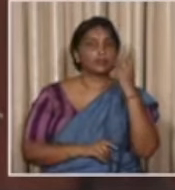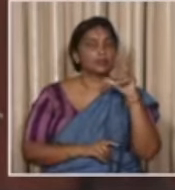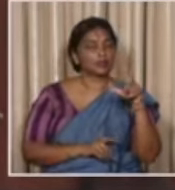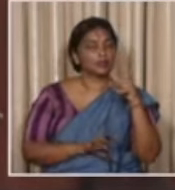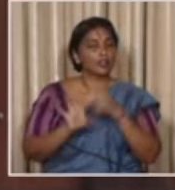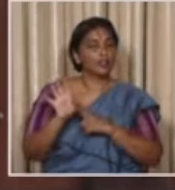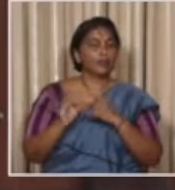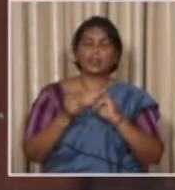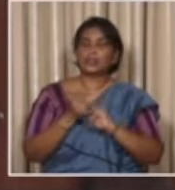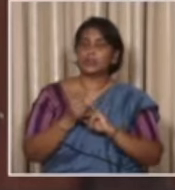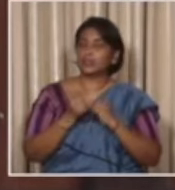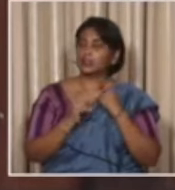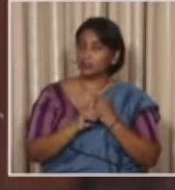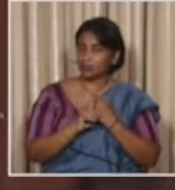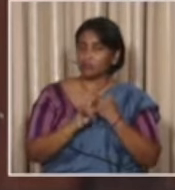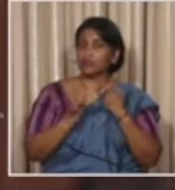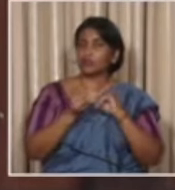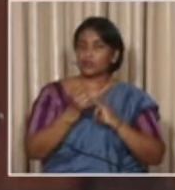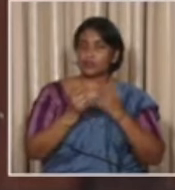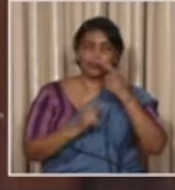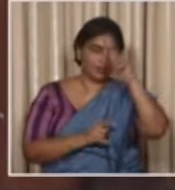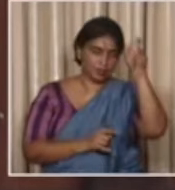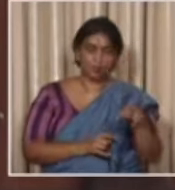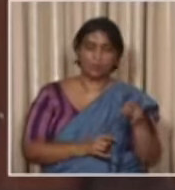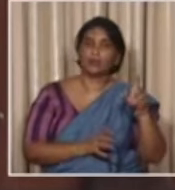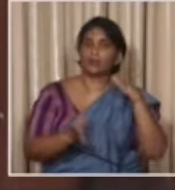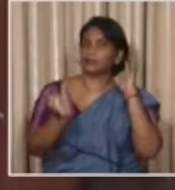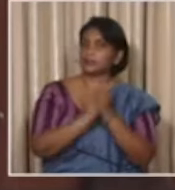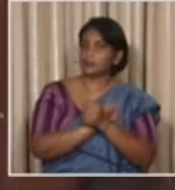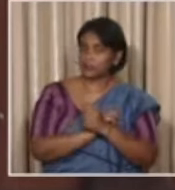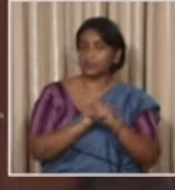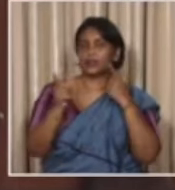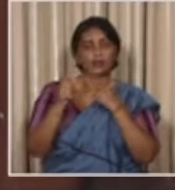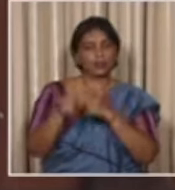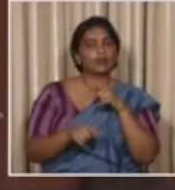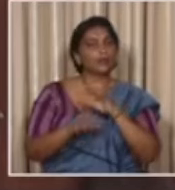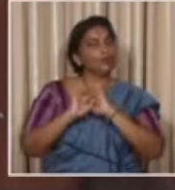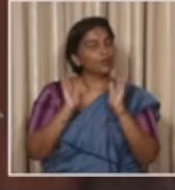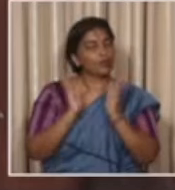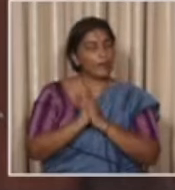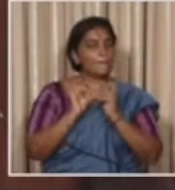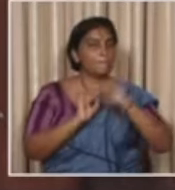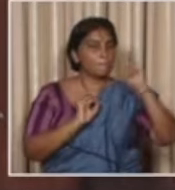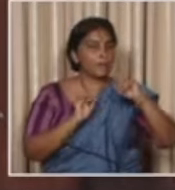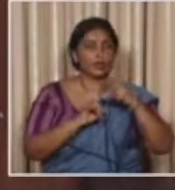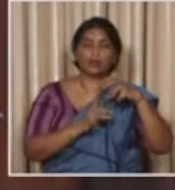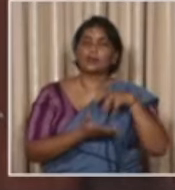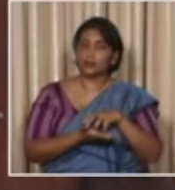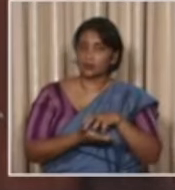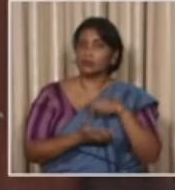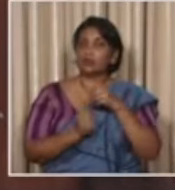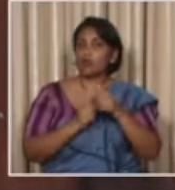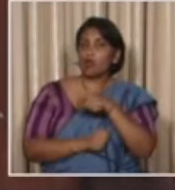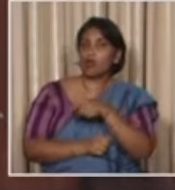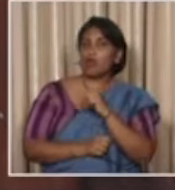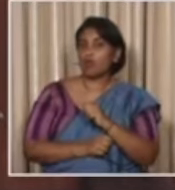2007 වර්ෂයේ සතීෂ් කුමාර් සුන්දරරාස කියලා පුද්ගලෙක් පැහැරගෙන ගිහිල්ලා ඝාතනයට ලක් වෙනවා. දැන් මේ ඔක්කොම මඩකලපුව දිස්ත්‍රික්කේ වෙන්නේ. මේවා කරේ